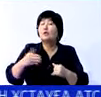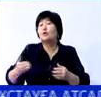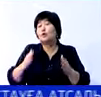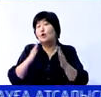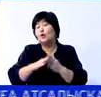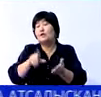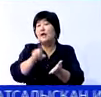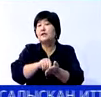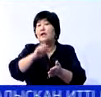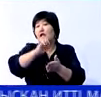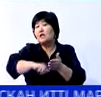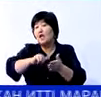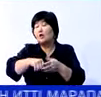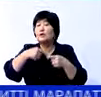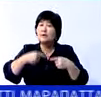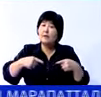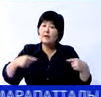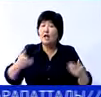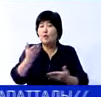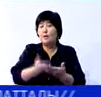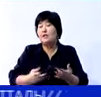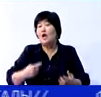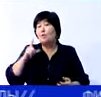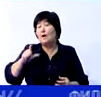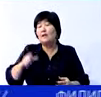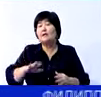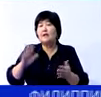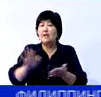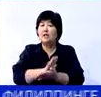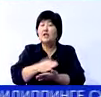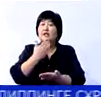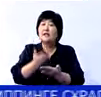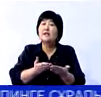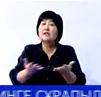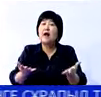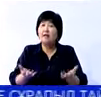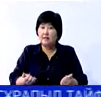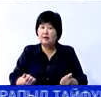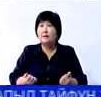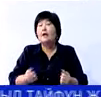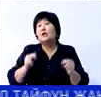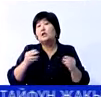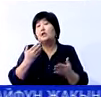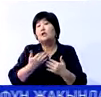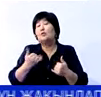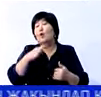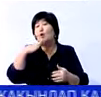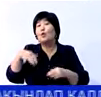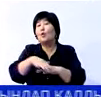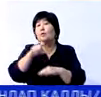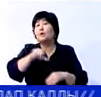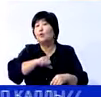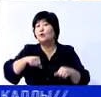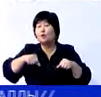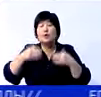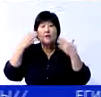және зейнетақы аударымдары секілді бірнеше мәселелер бойынша мамандардан тегін кеңес алды. Шыны керек, бүгінде көп адам өз құқығын